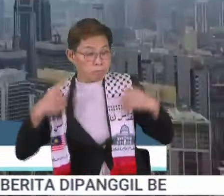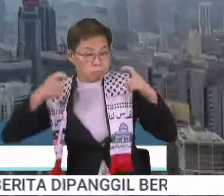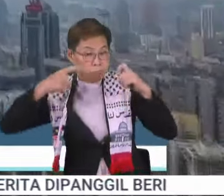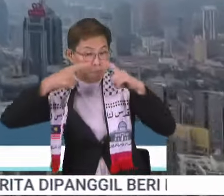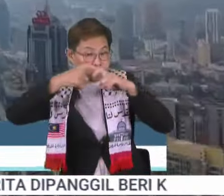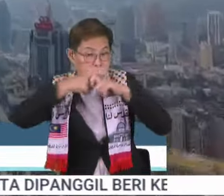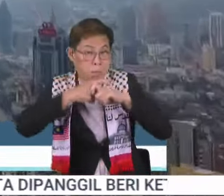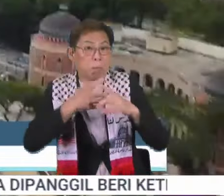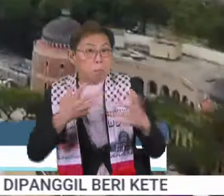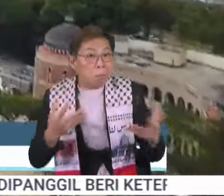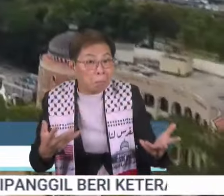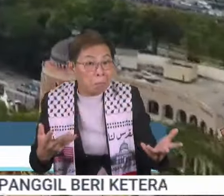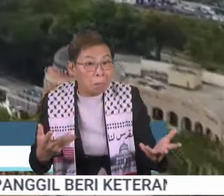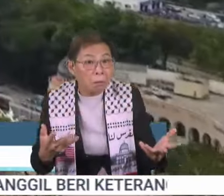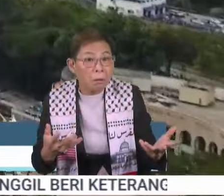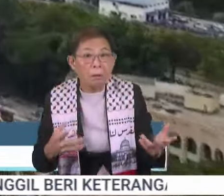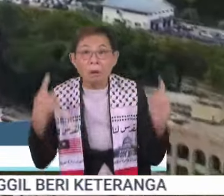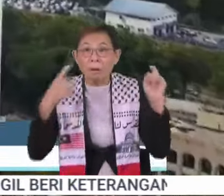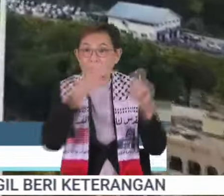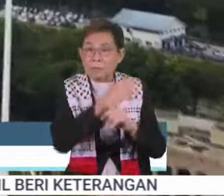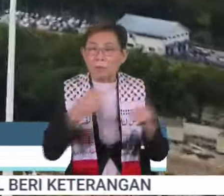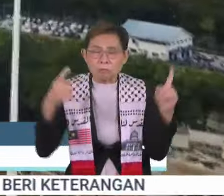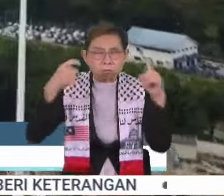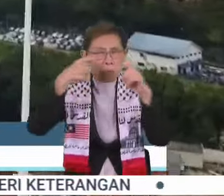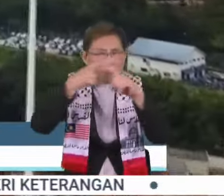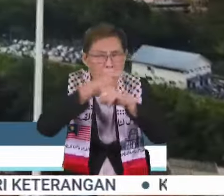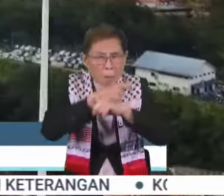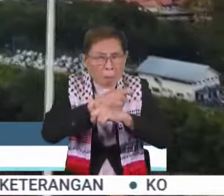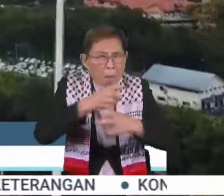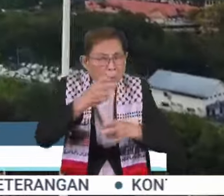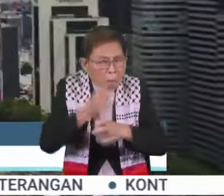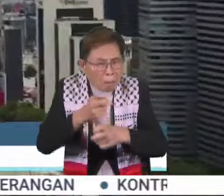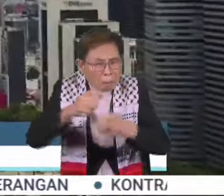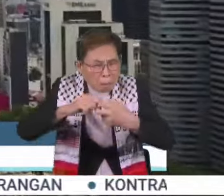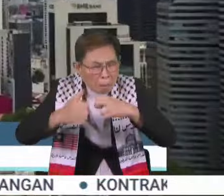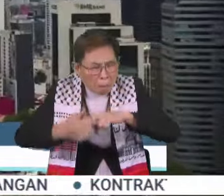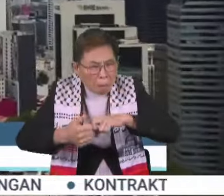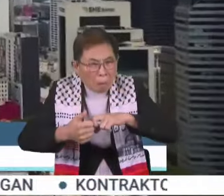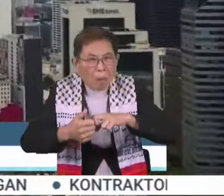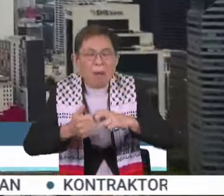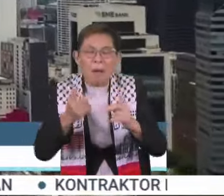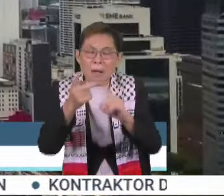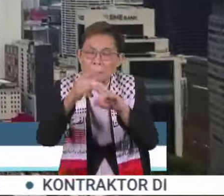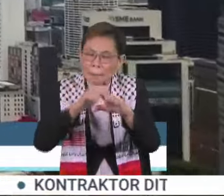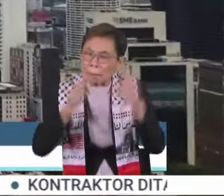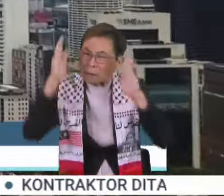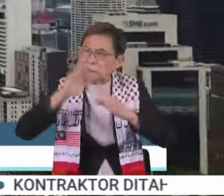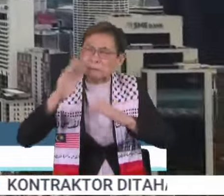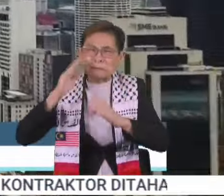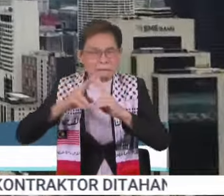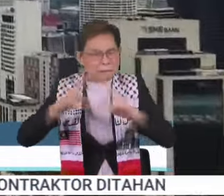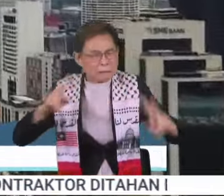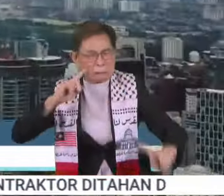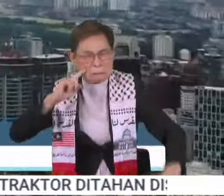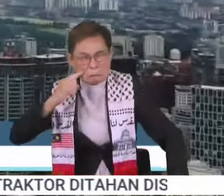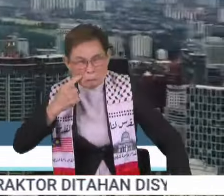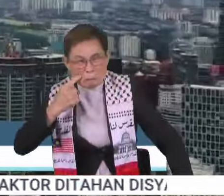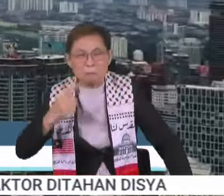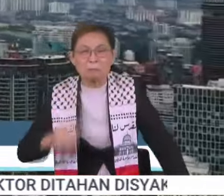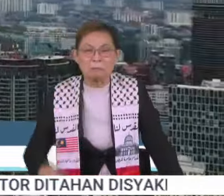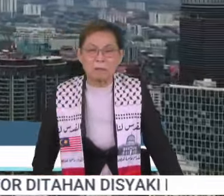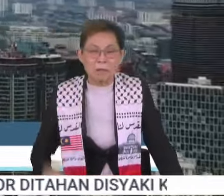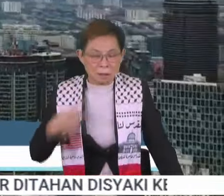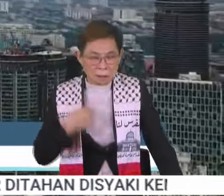Dan implikasi kepada negara itu sangat serius. Jadi saya akan cadangkan ke Jemaah Menteri